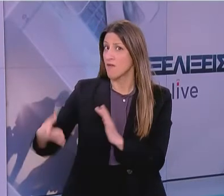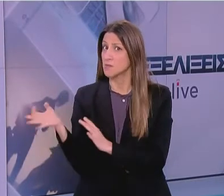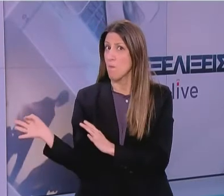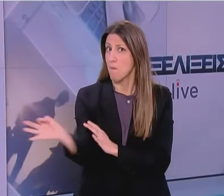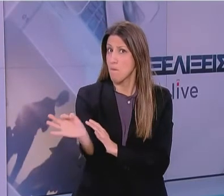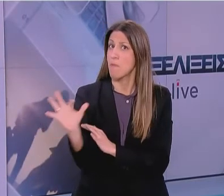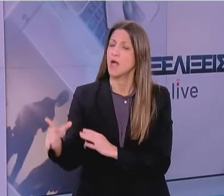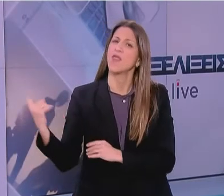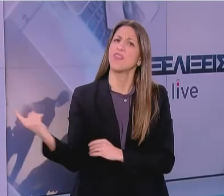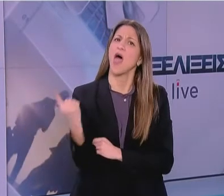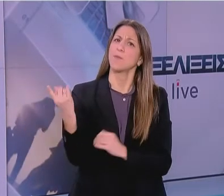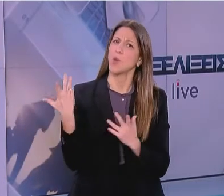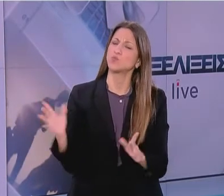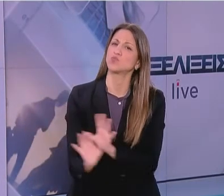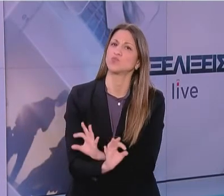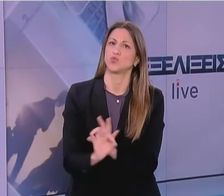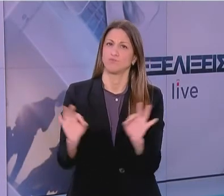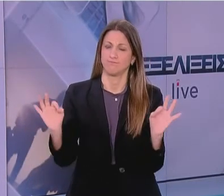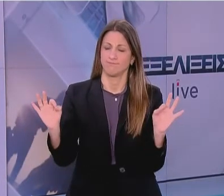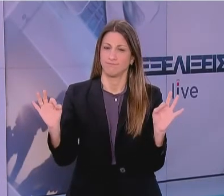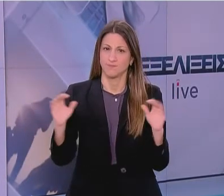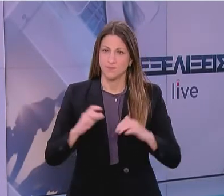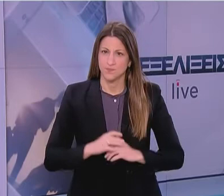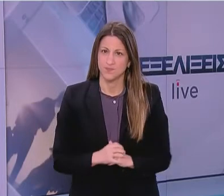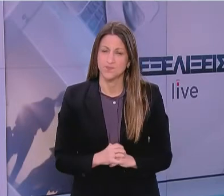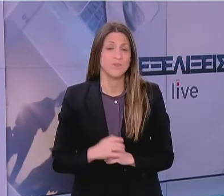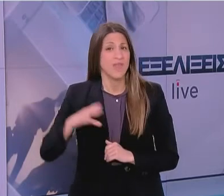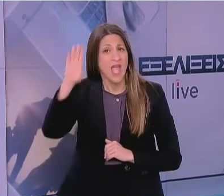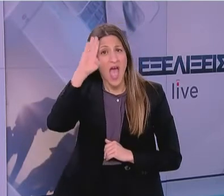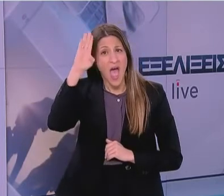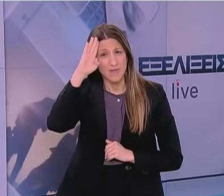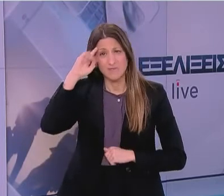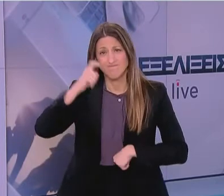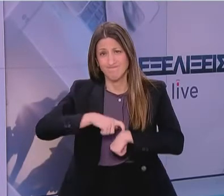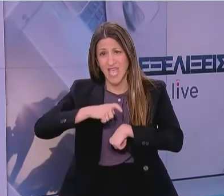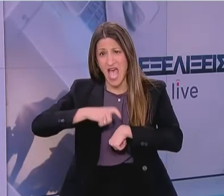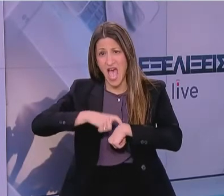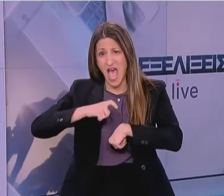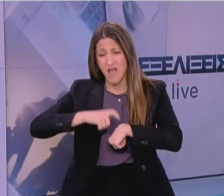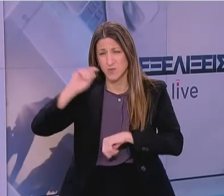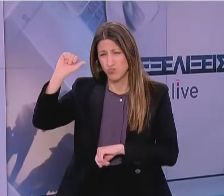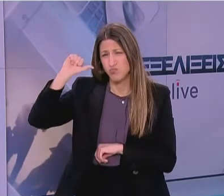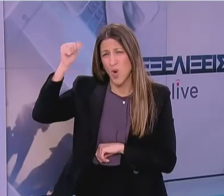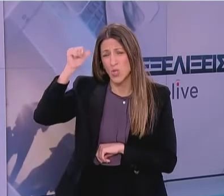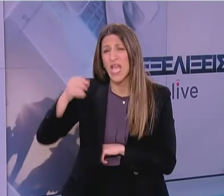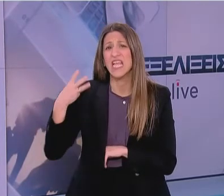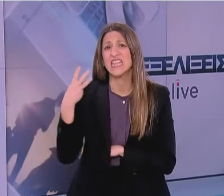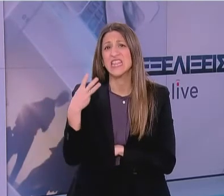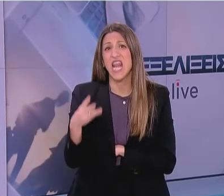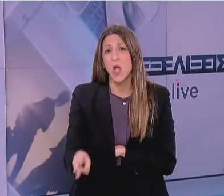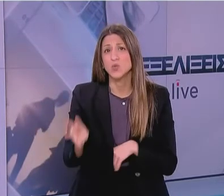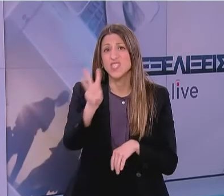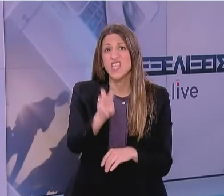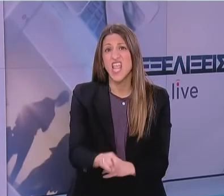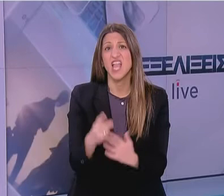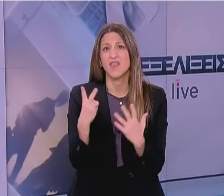ιό, ανέρωσαν και έγιναν καλά. Οι Ηνωμένες Πολιτείες της Αμερικής έχουν πλέον περισσότερα από